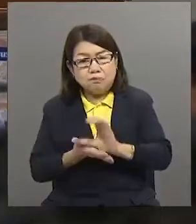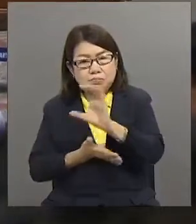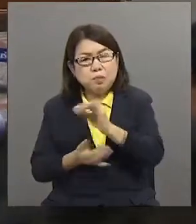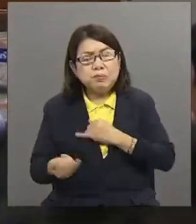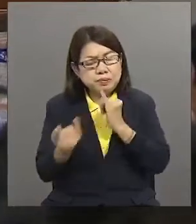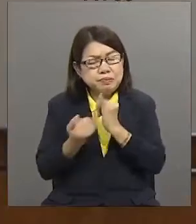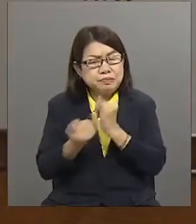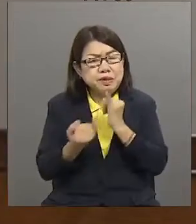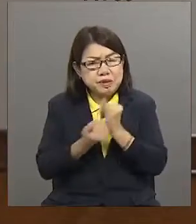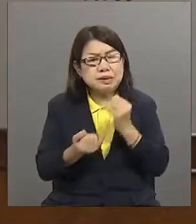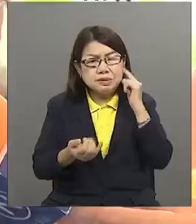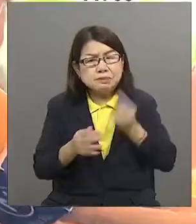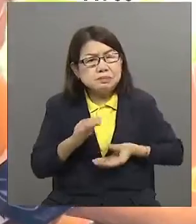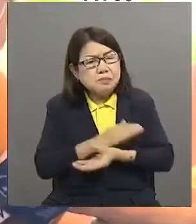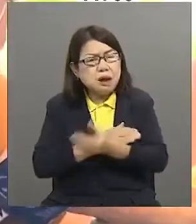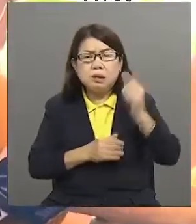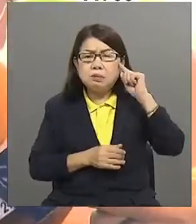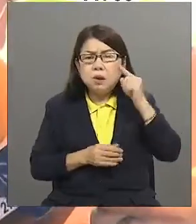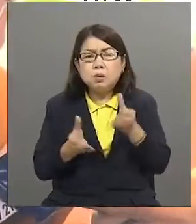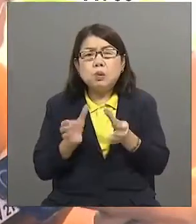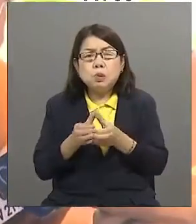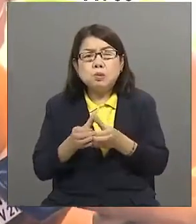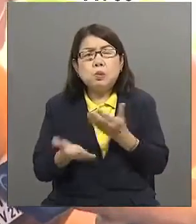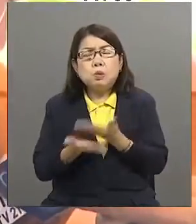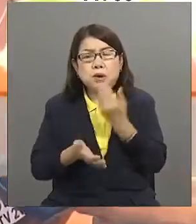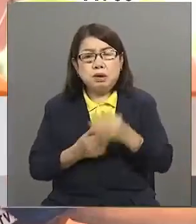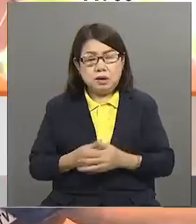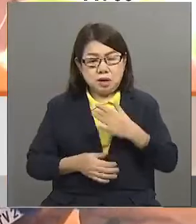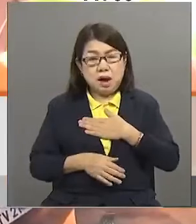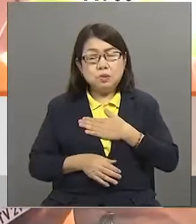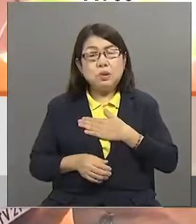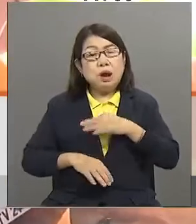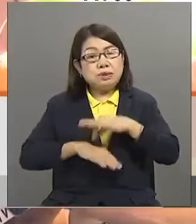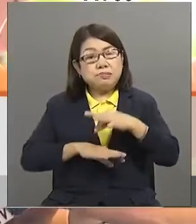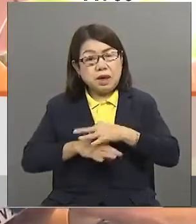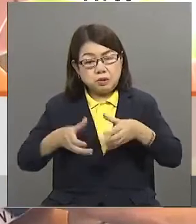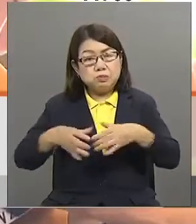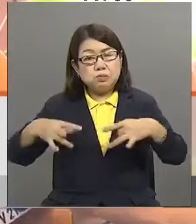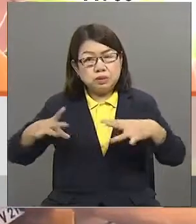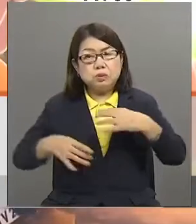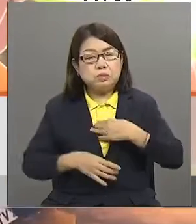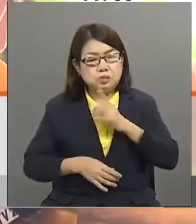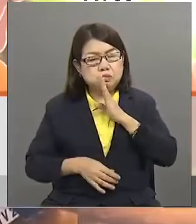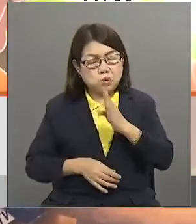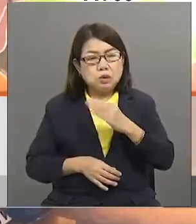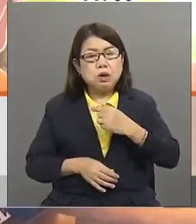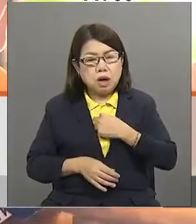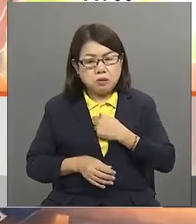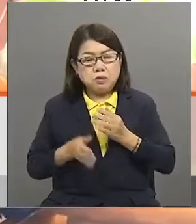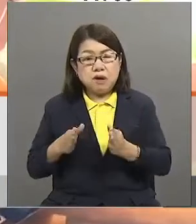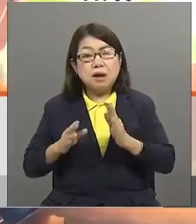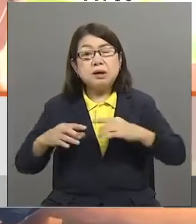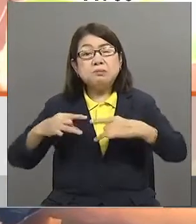ค่ะ คือในฐานะพรรคฝ่ายค้านเนี่ยนะครับเราก็ยืนยันว่าเราจะปฏิบัติหน้าที่ฝ่ายค้านในลักษณะ